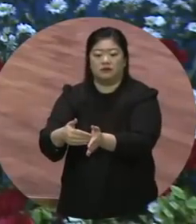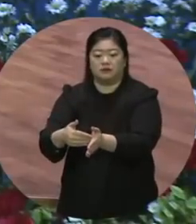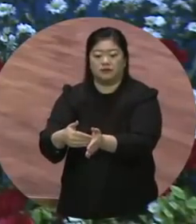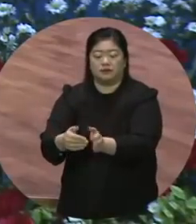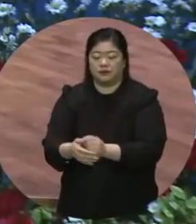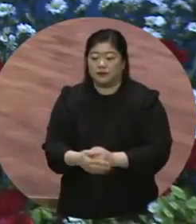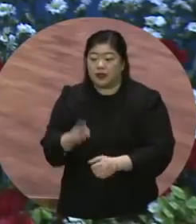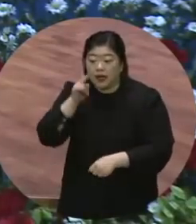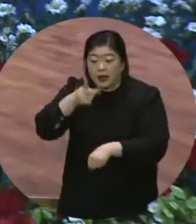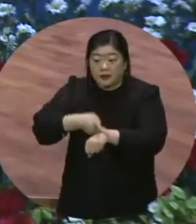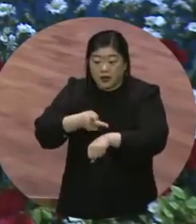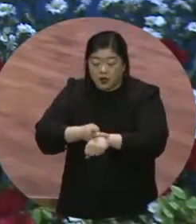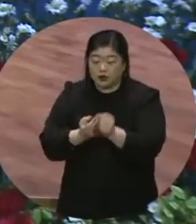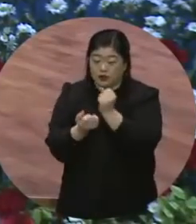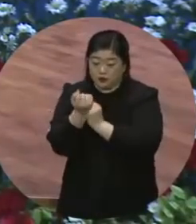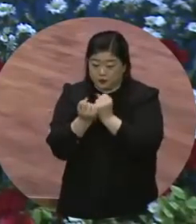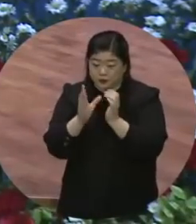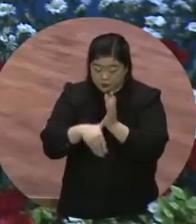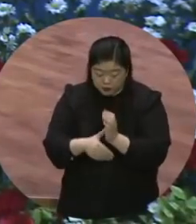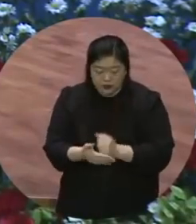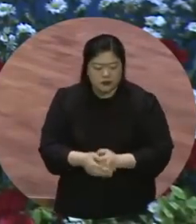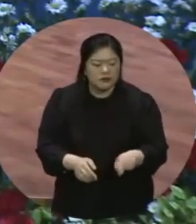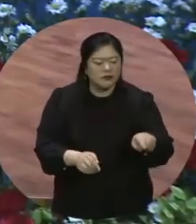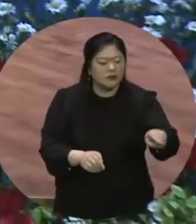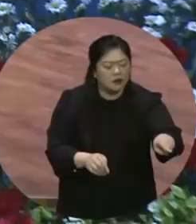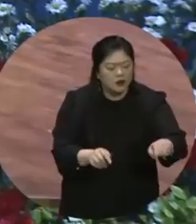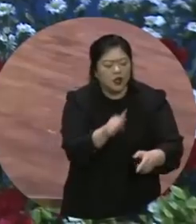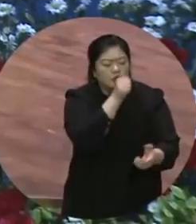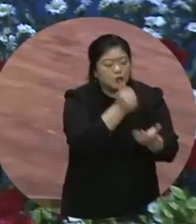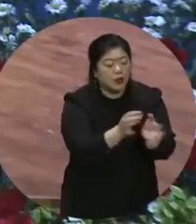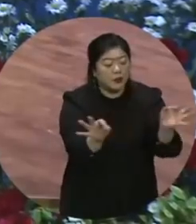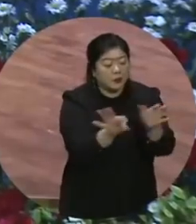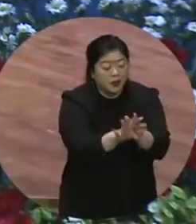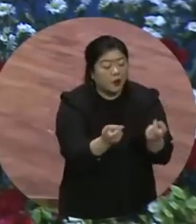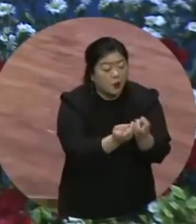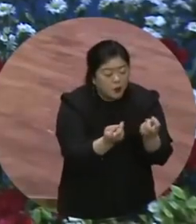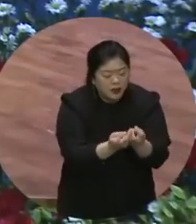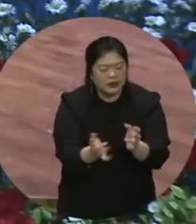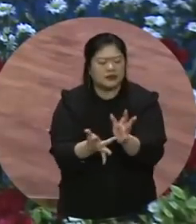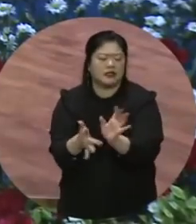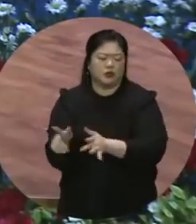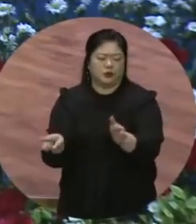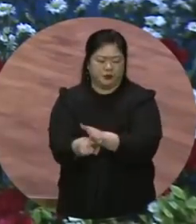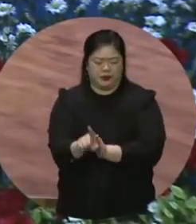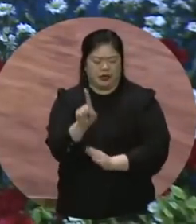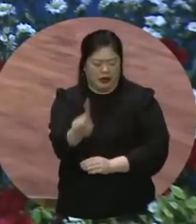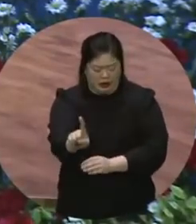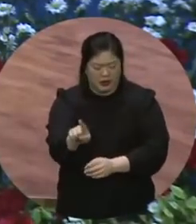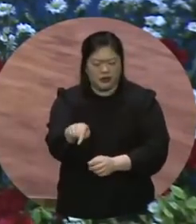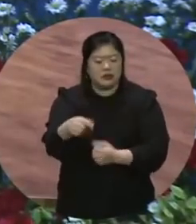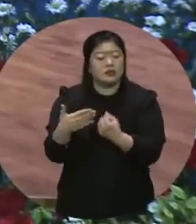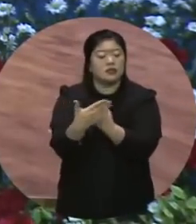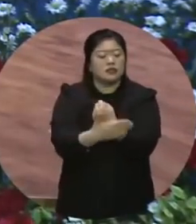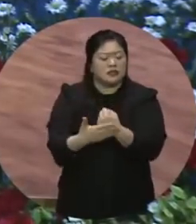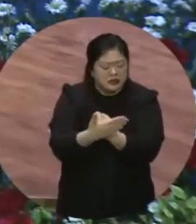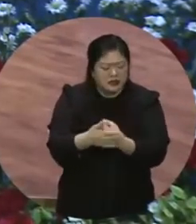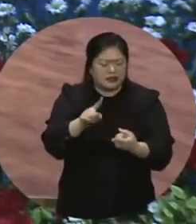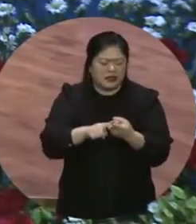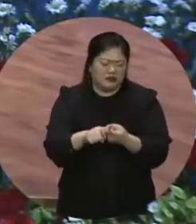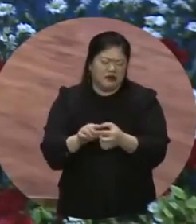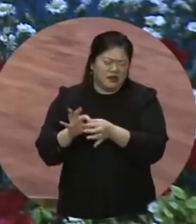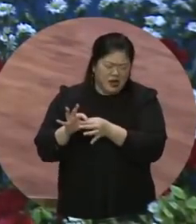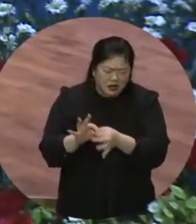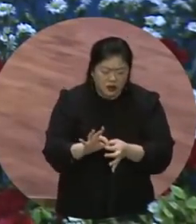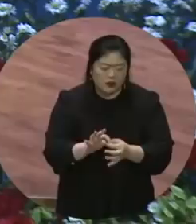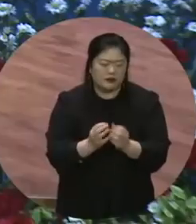예수님의 속량을 통해서 정말 우리가 값없이 어렵다 하심을 얻은 자 되었다라고 바울은 아주